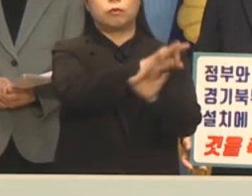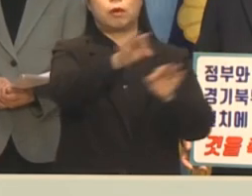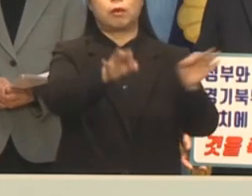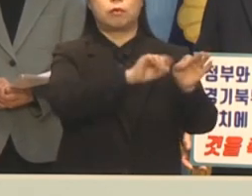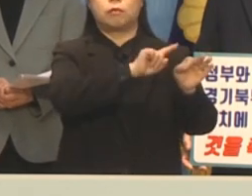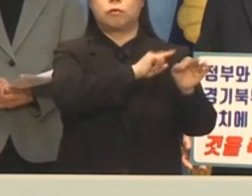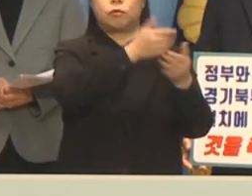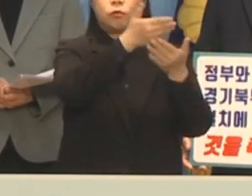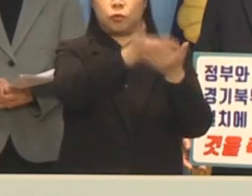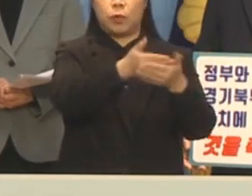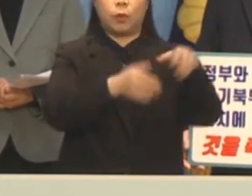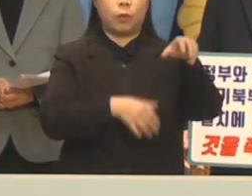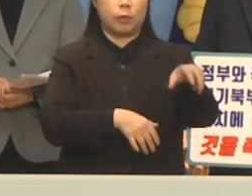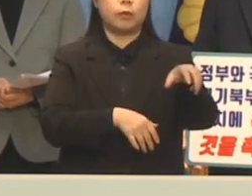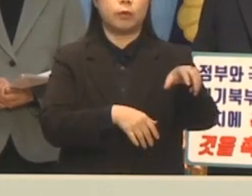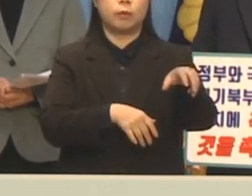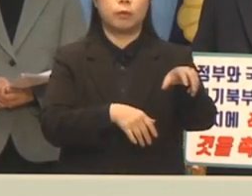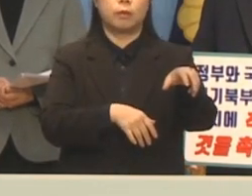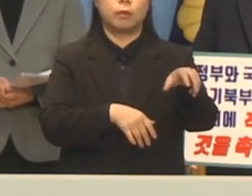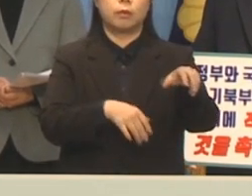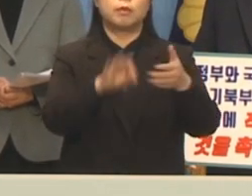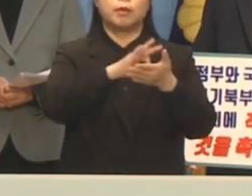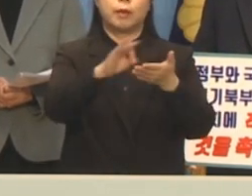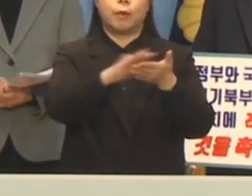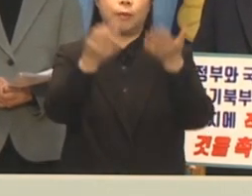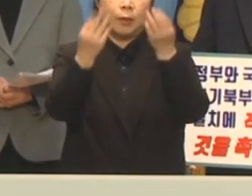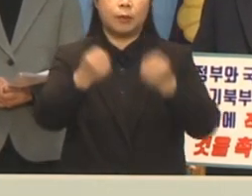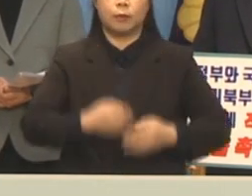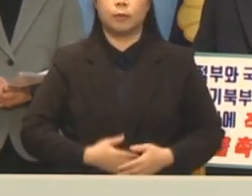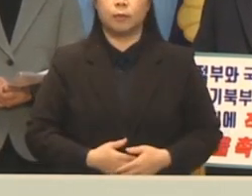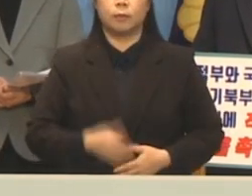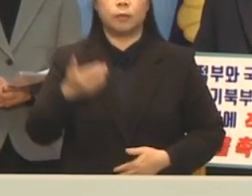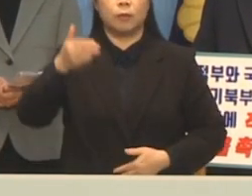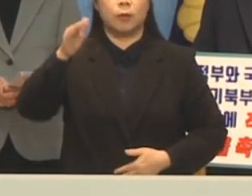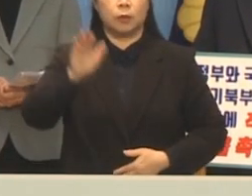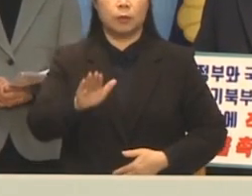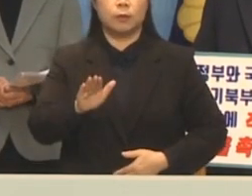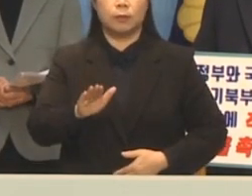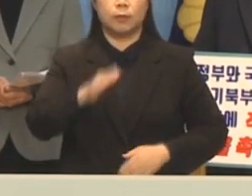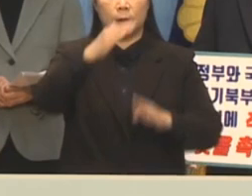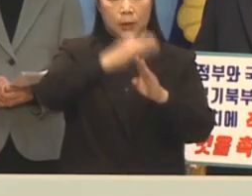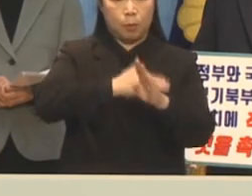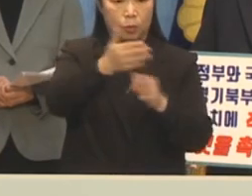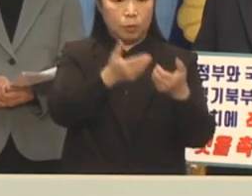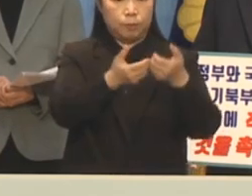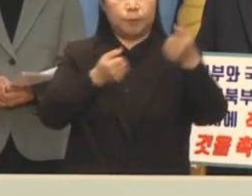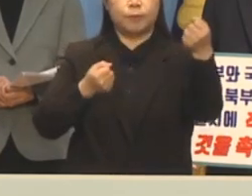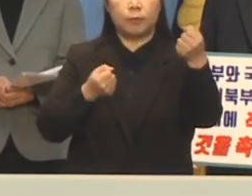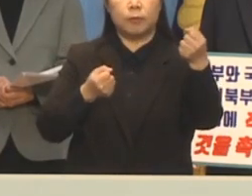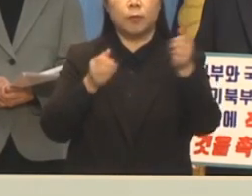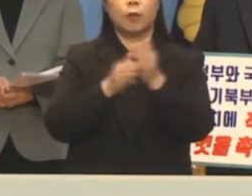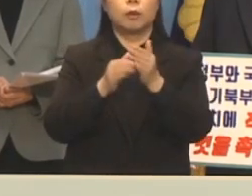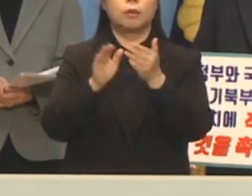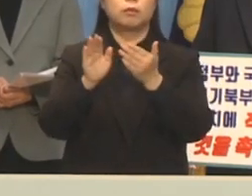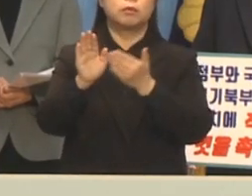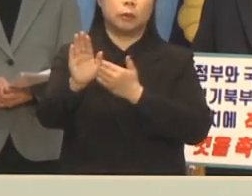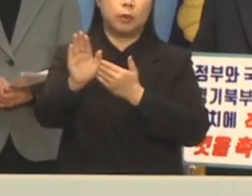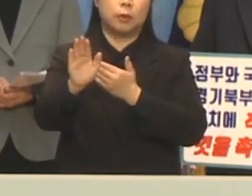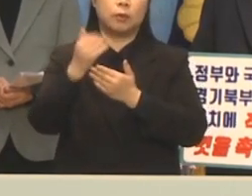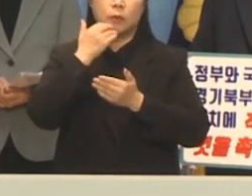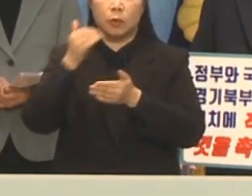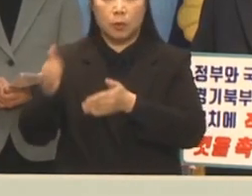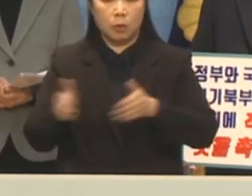중요한 지역으로 최대한 활용하였습니다. 그러나 남북 분단 이후 아쉽게도 경기